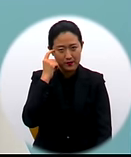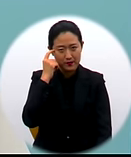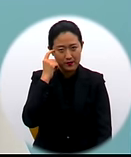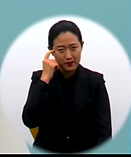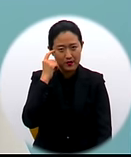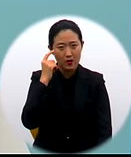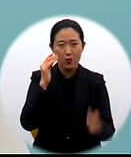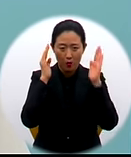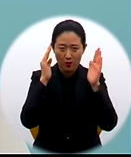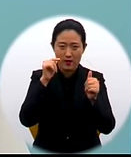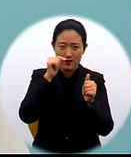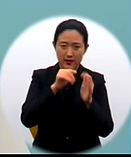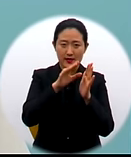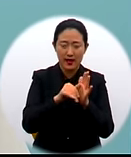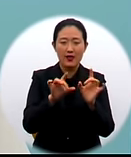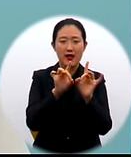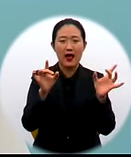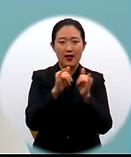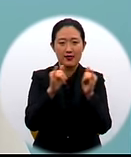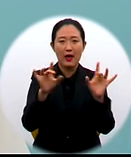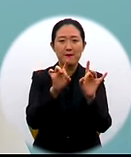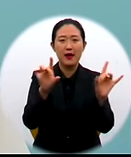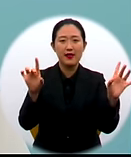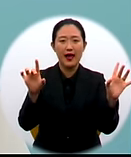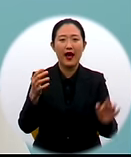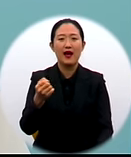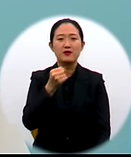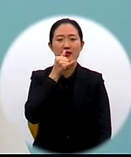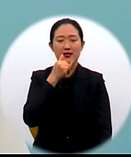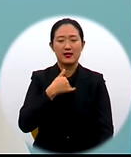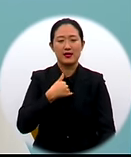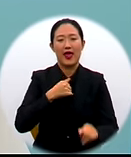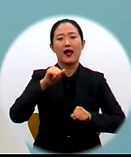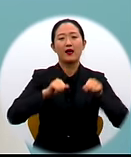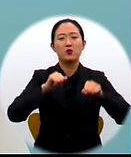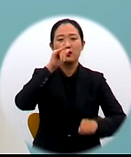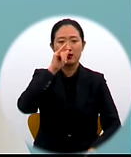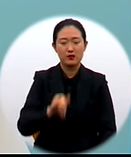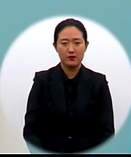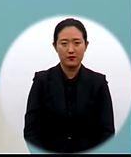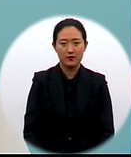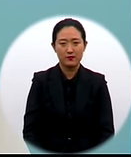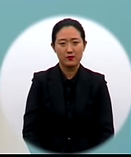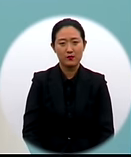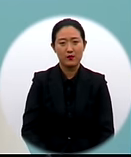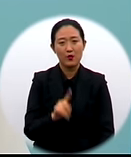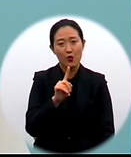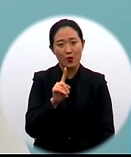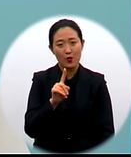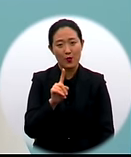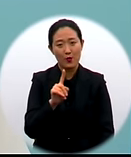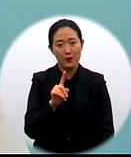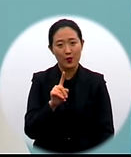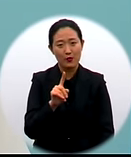고유하게 가지고 있는 행동의 특성이 있습니다. 어떤 아이는 진짜 이제 돌아갈 곳이 없어요. 그 뒤로 한